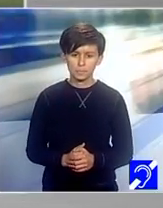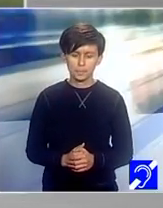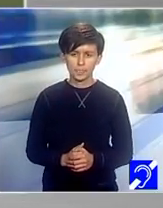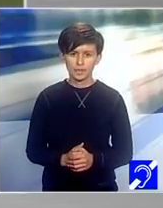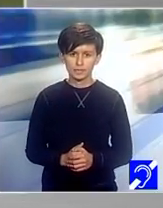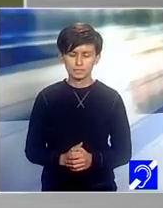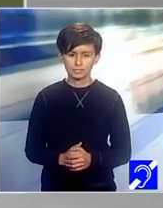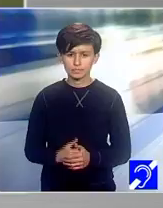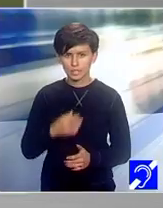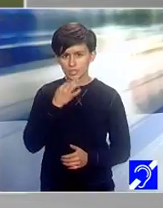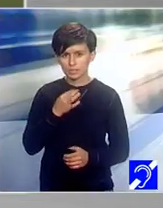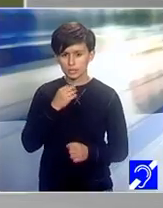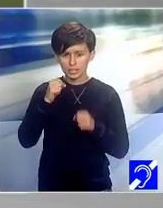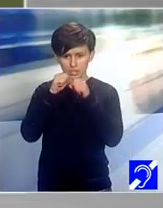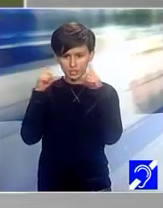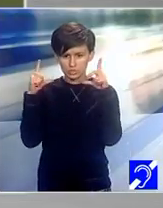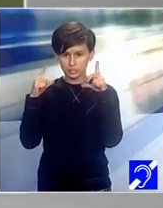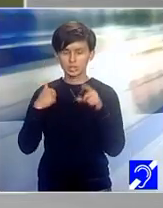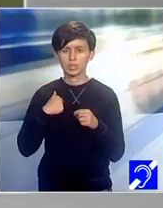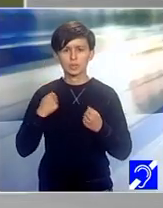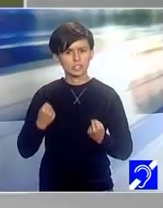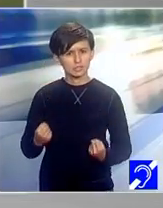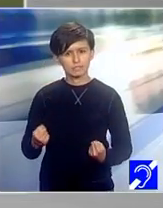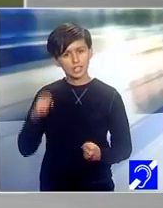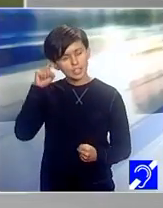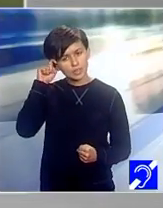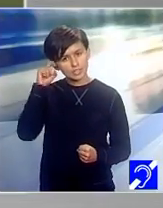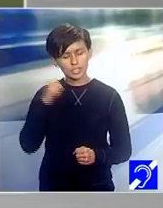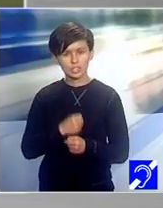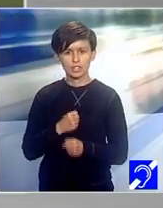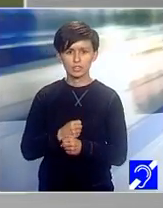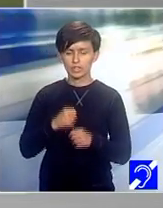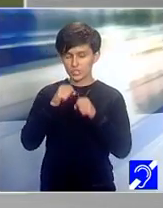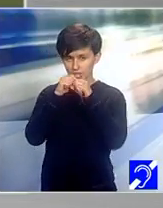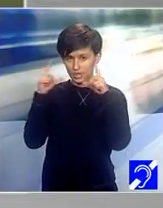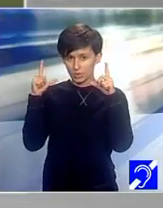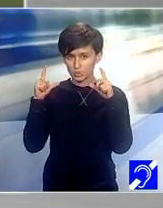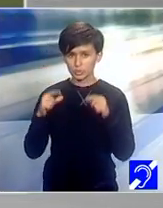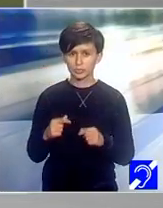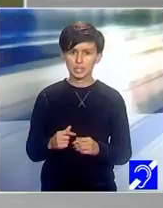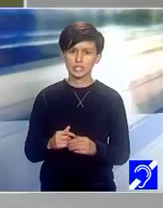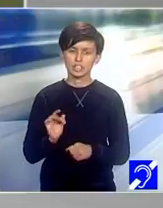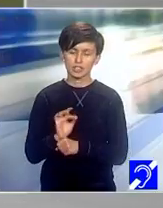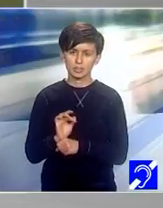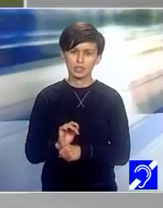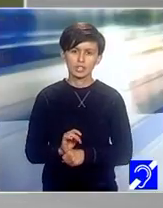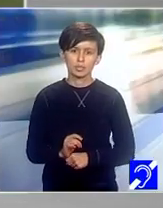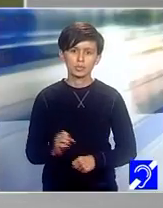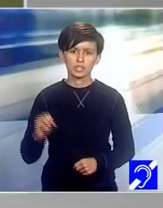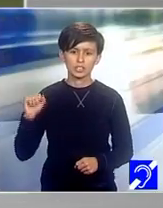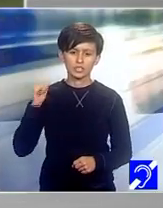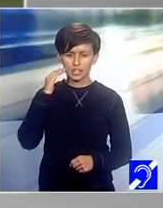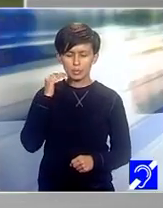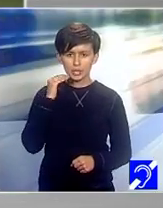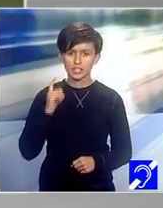întrebare mai am. Ziceați de surprize. Mi-este greu să cred că vom face vreodată sau prea curând o surpriză în fața SUA, dar domnul selecționer, domnul Mirel